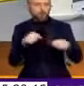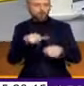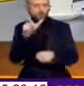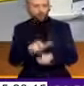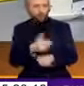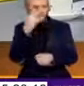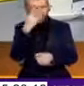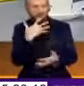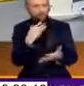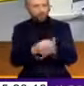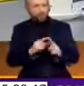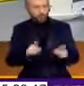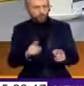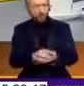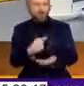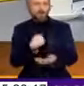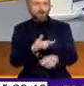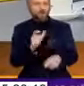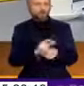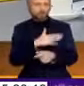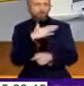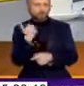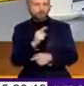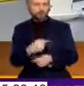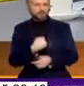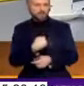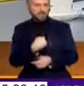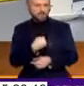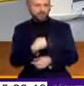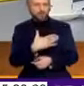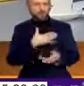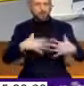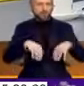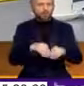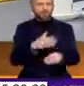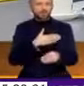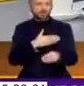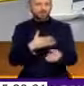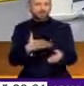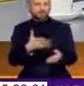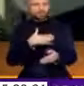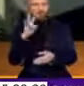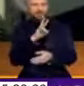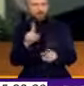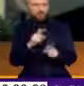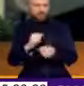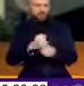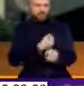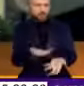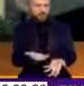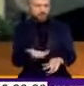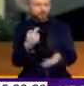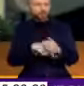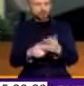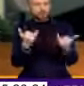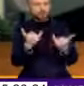людини мислити по-своєму. І я дуже би не хотів, щоб мені, моїй родині, моїй сім'ї, моїй церкві щось нав'язували. Тому